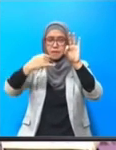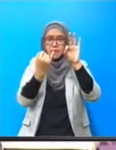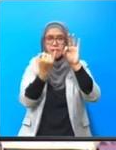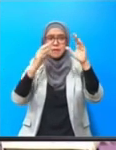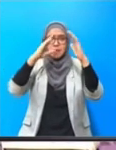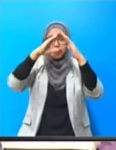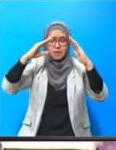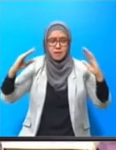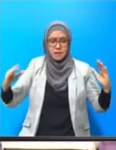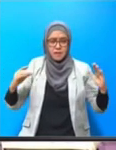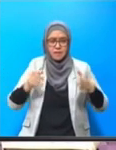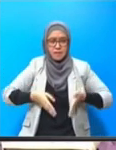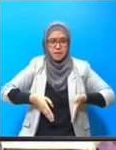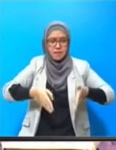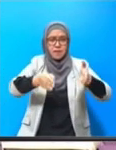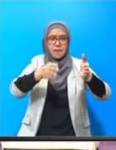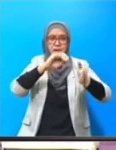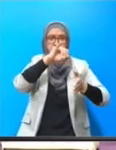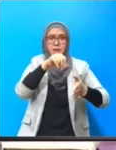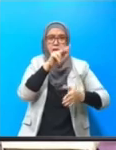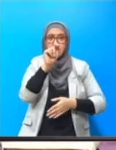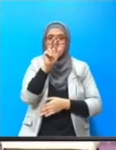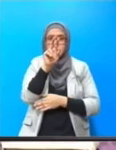Juntan ke jalan Melukun